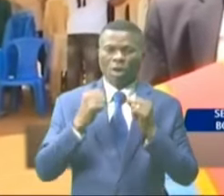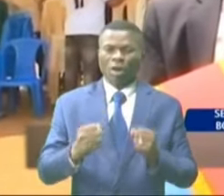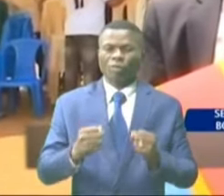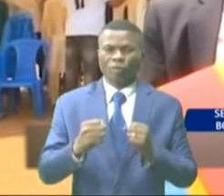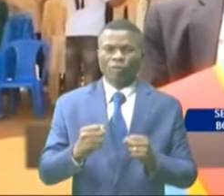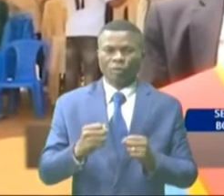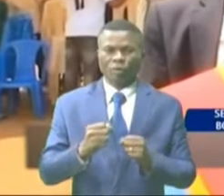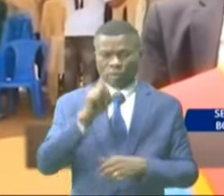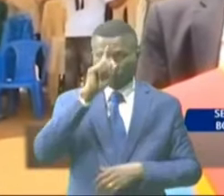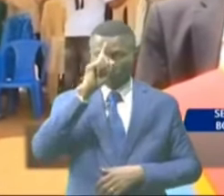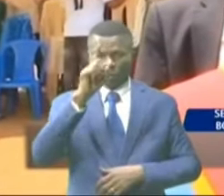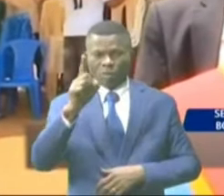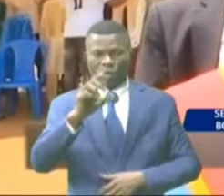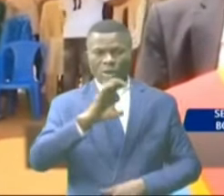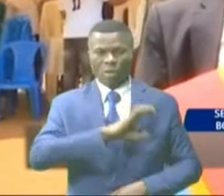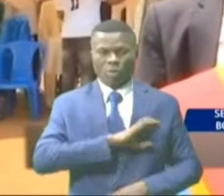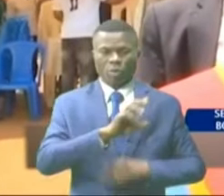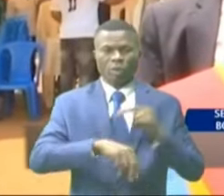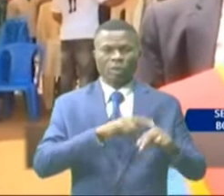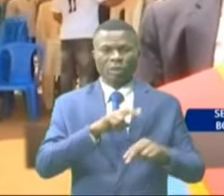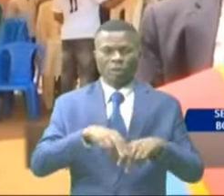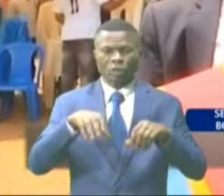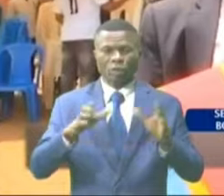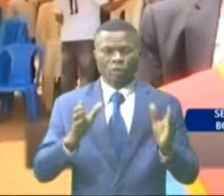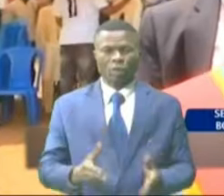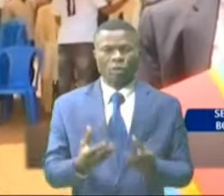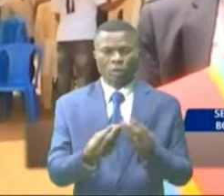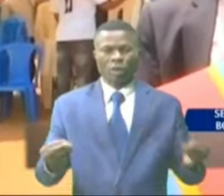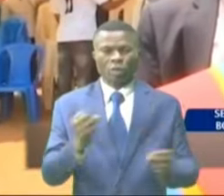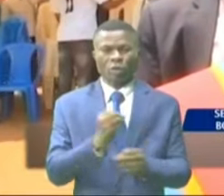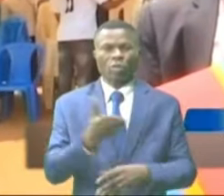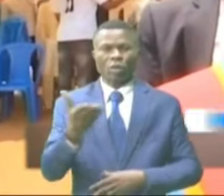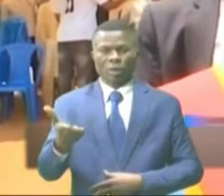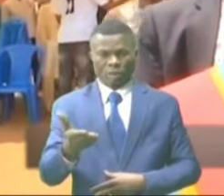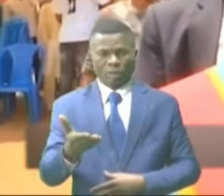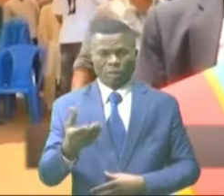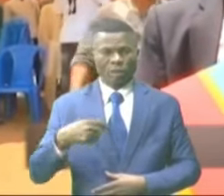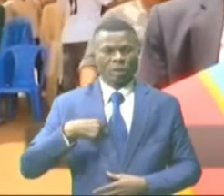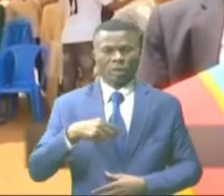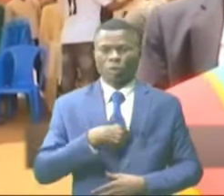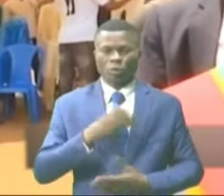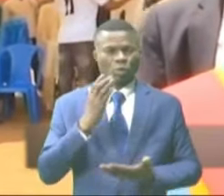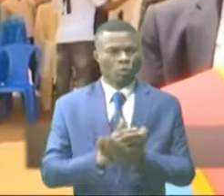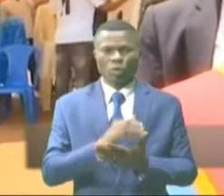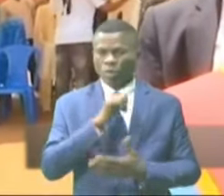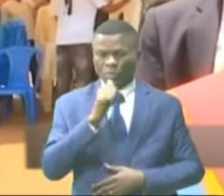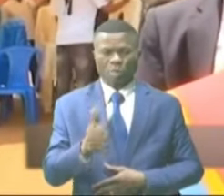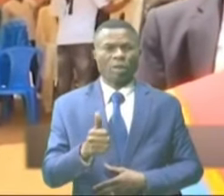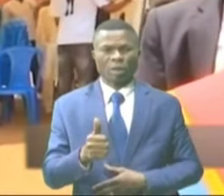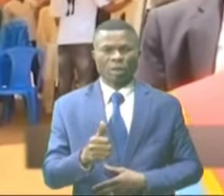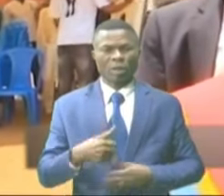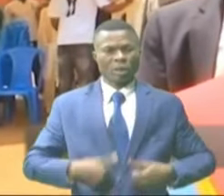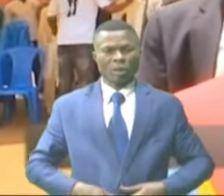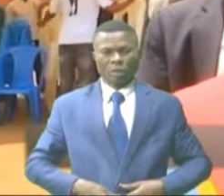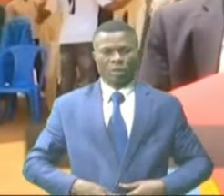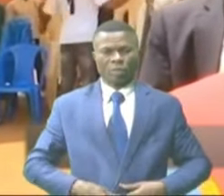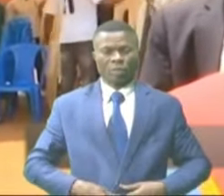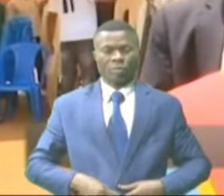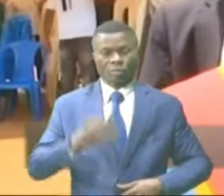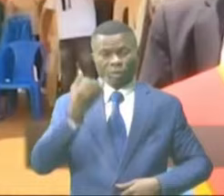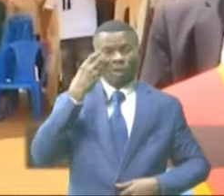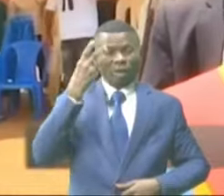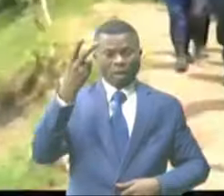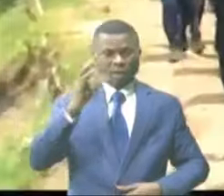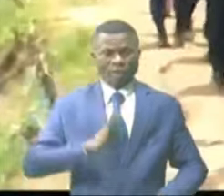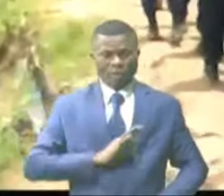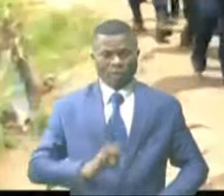à l'intelligence de la police, les résultats sont là. Je pense que nous n'allons pas baisser les bras parce que la vision du chef de l'État, c'est